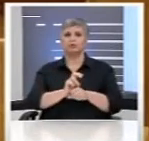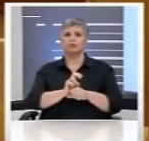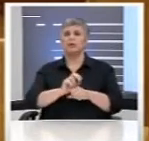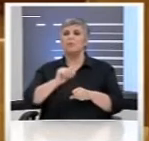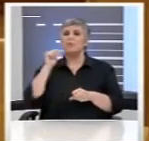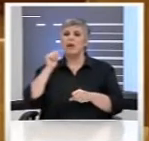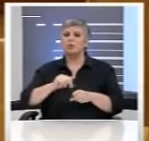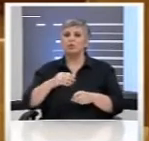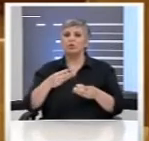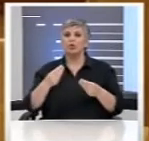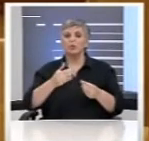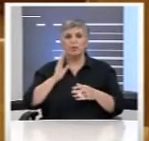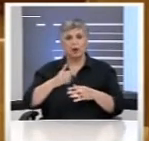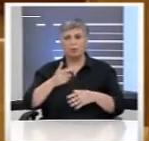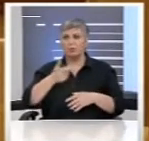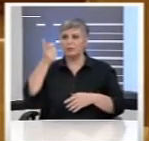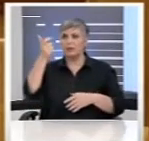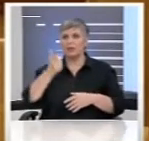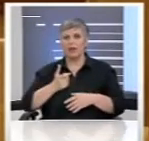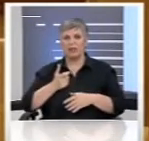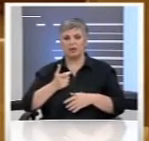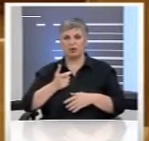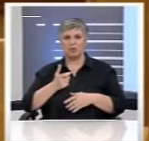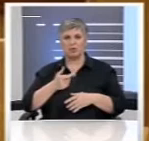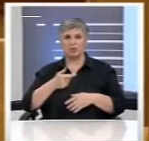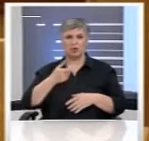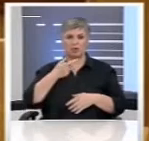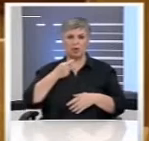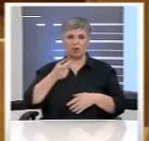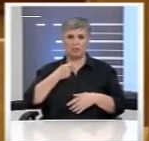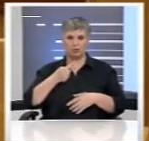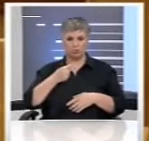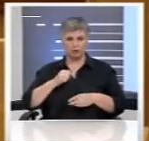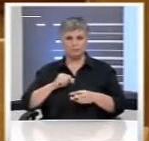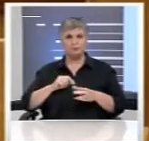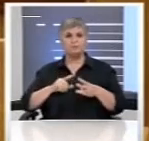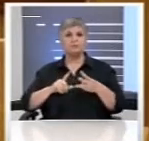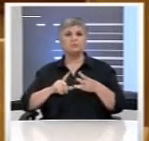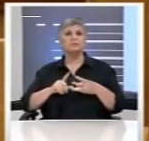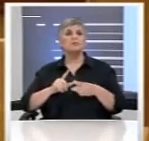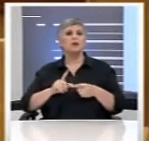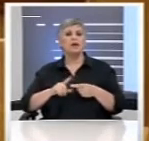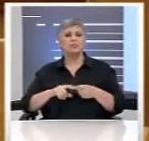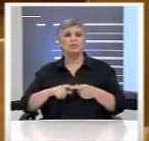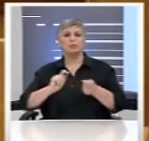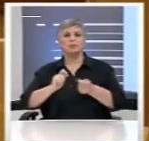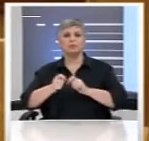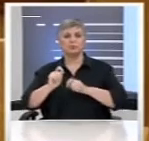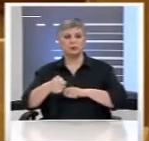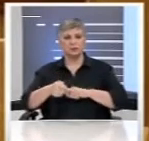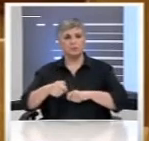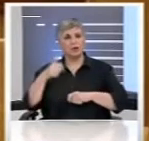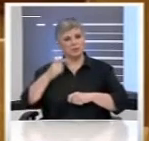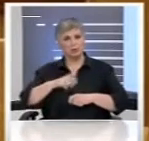αγορές. Στο πρώτο από αυτά τα τρία πεδία, στο πεδίο δηλαδή το δημοσιονομικό και των μεταρρυθμίσεων, η πρόοδος που